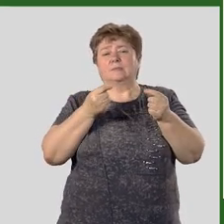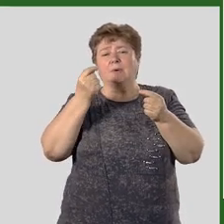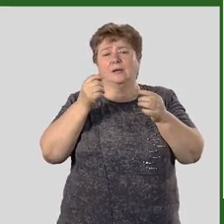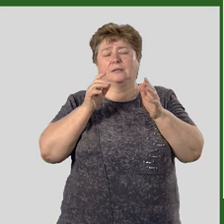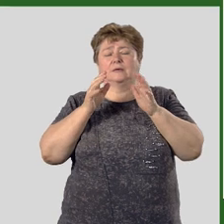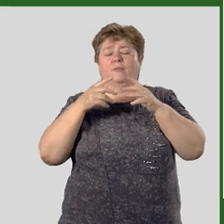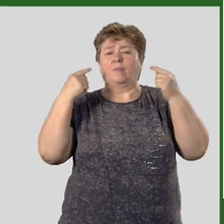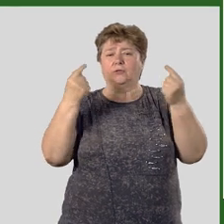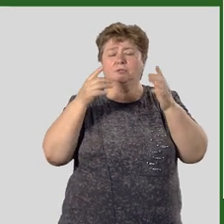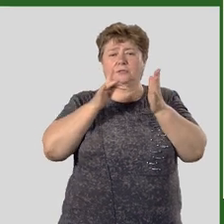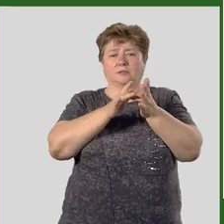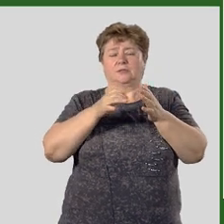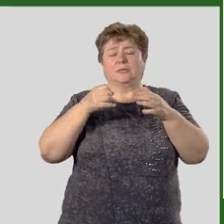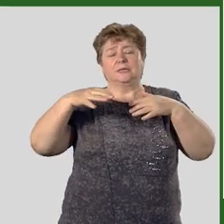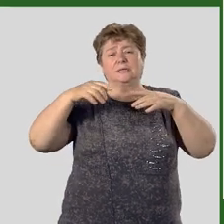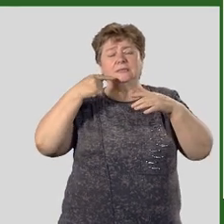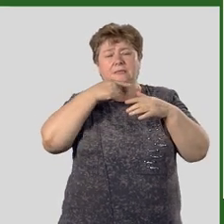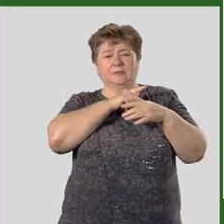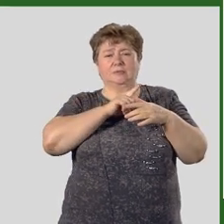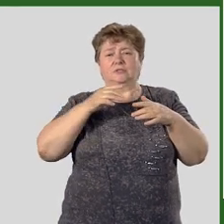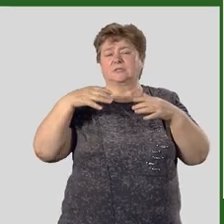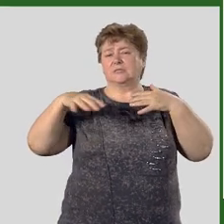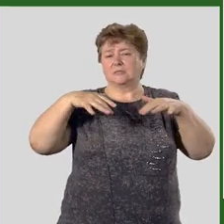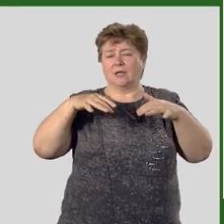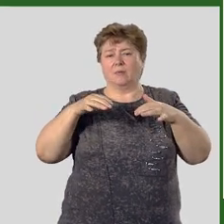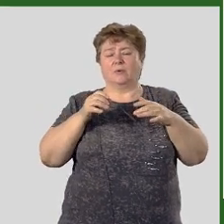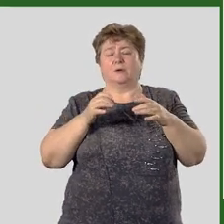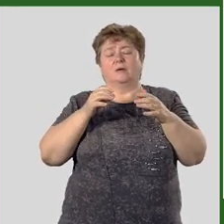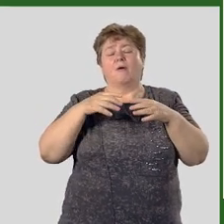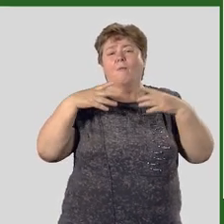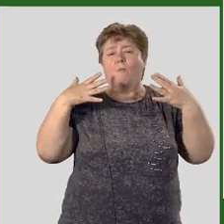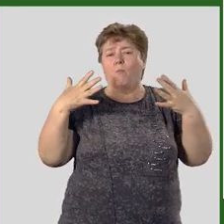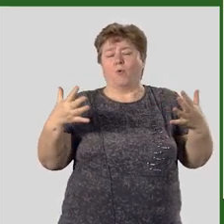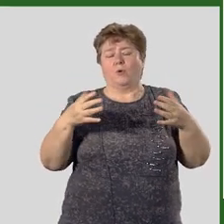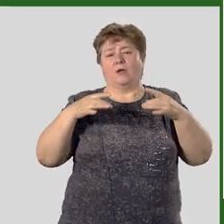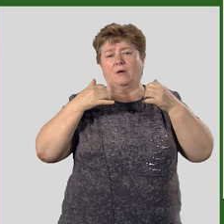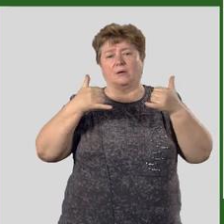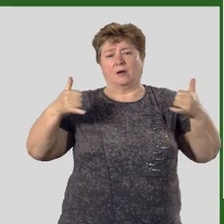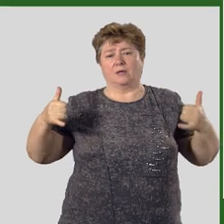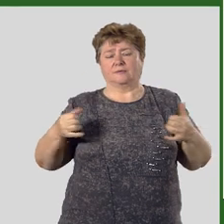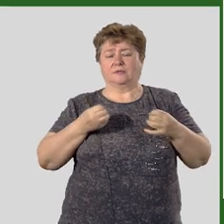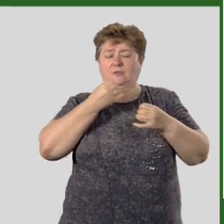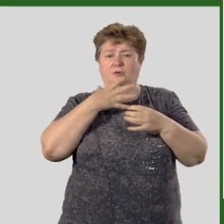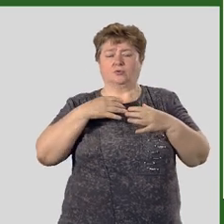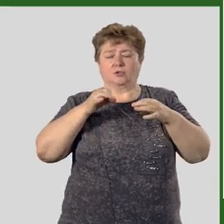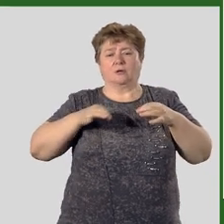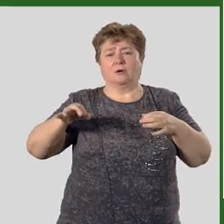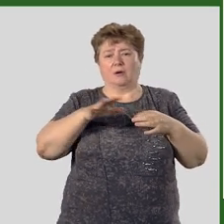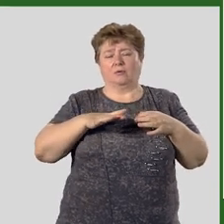из экономических слаборазвитых неблагополучных регионов в более развитые,